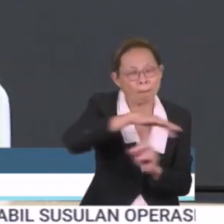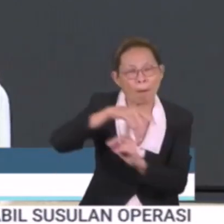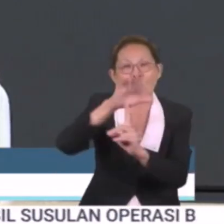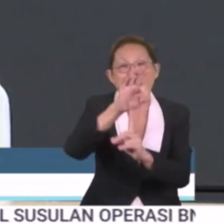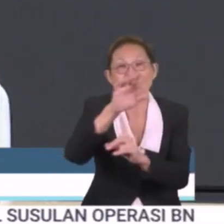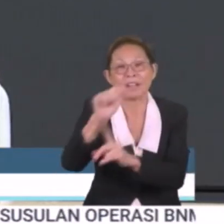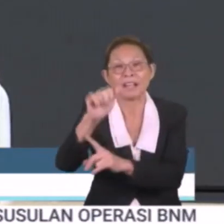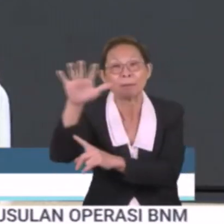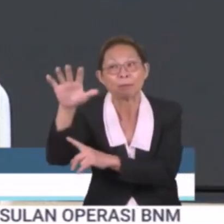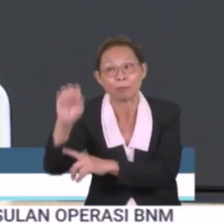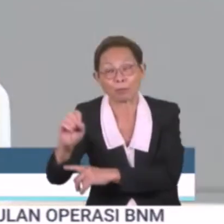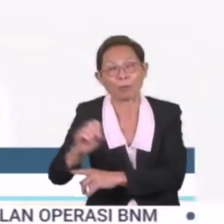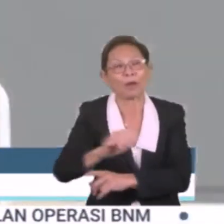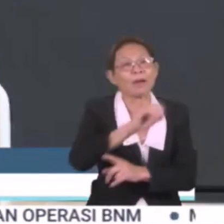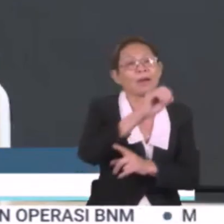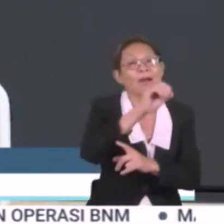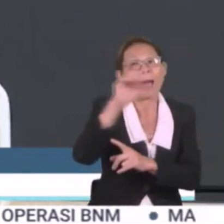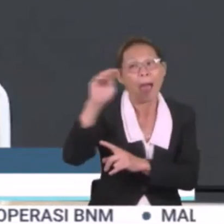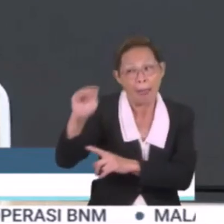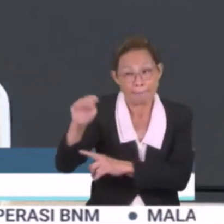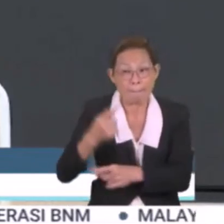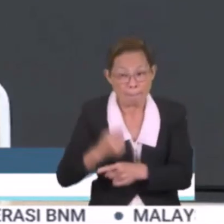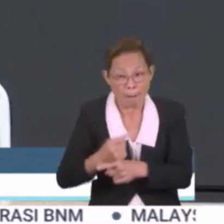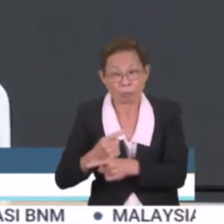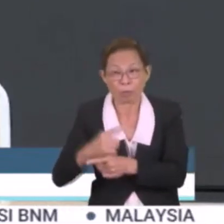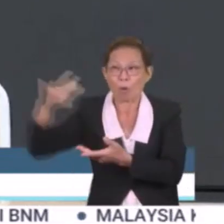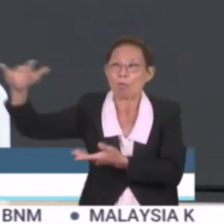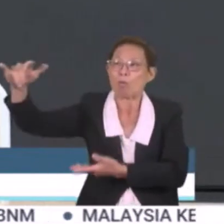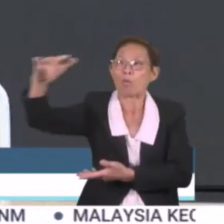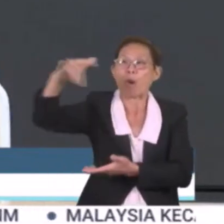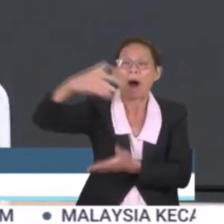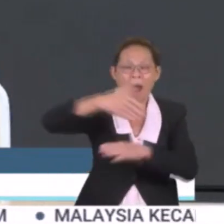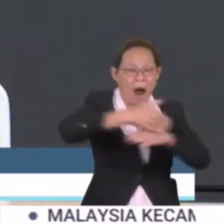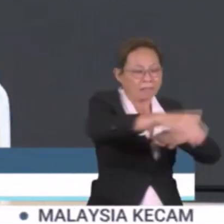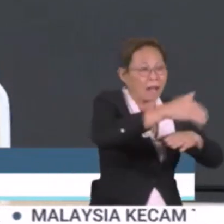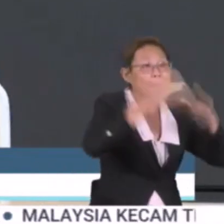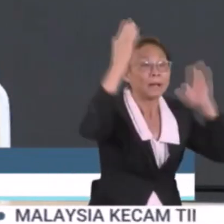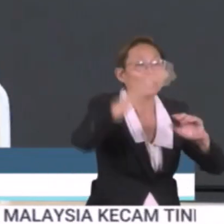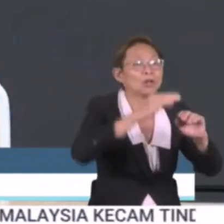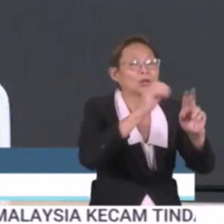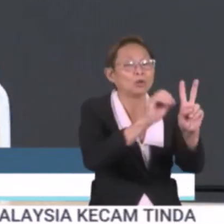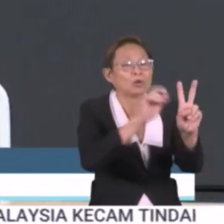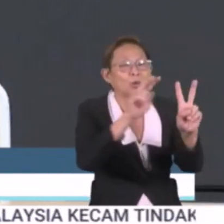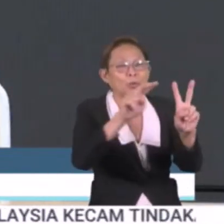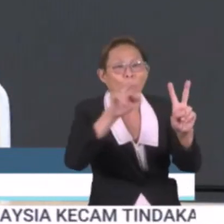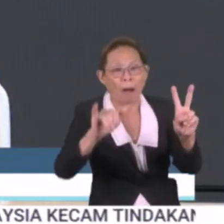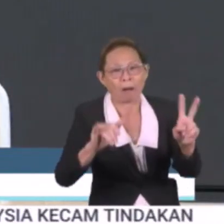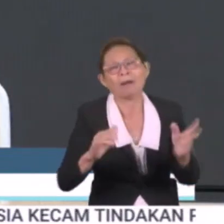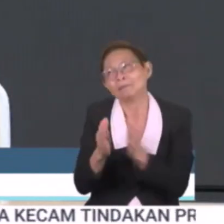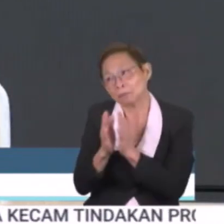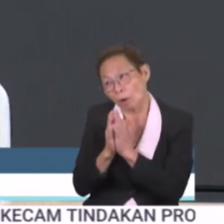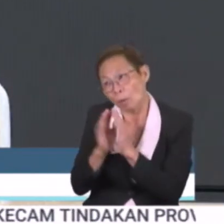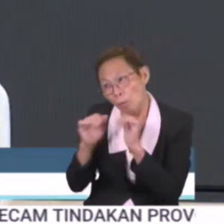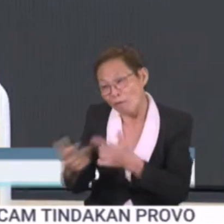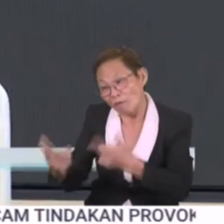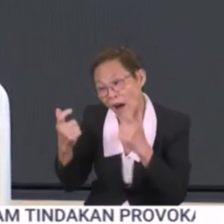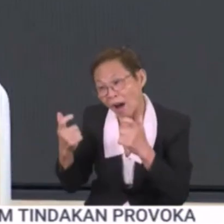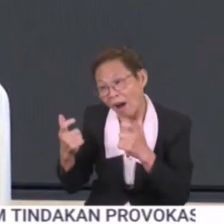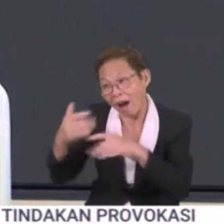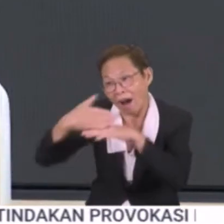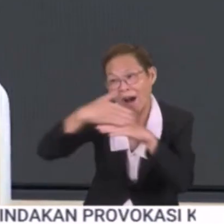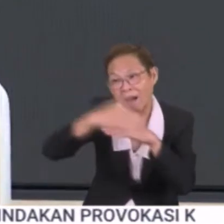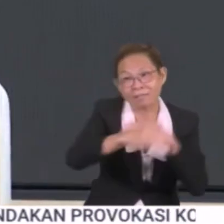pesawat FA-50M yang sepatutnya sampai 2026, tapi kita minta kalau boleh dipercepatkan.